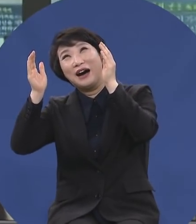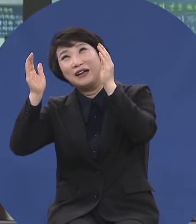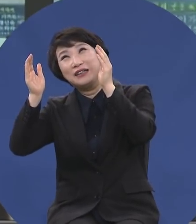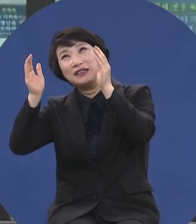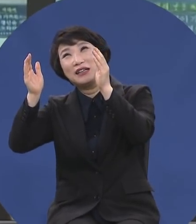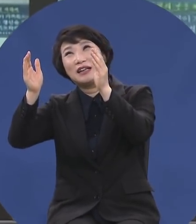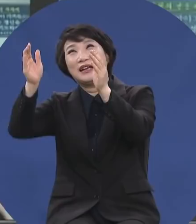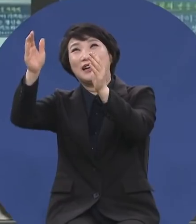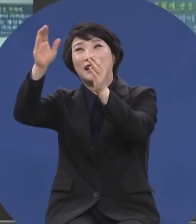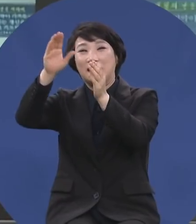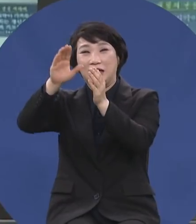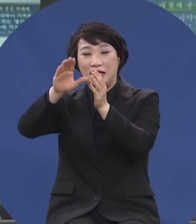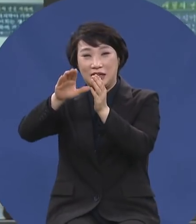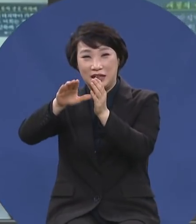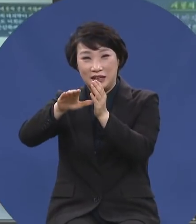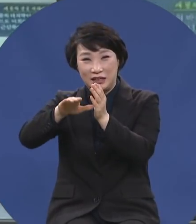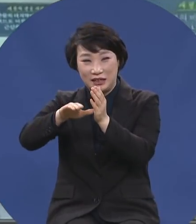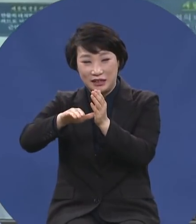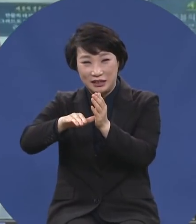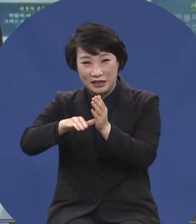향할